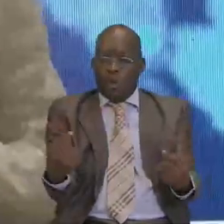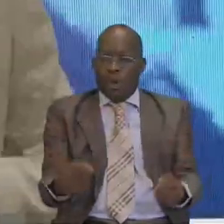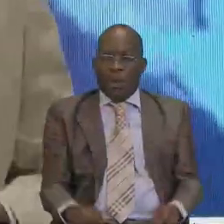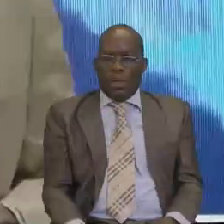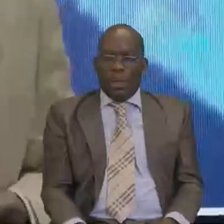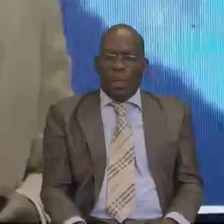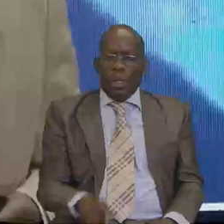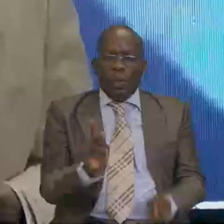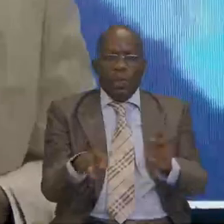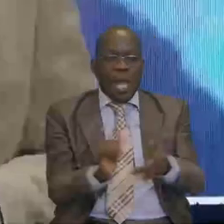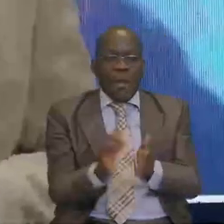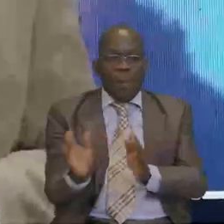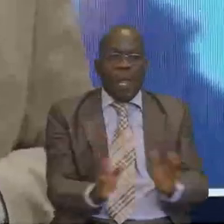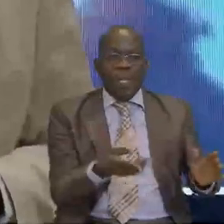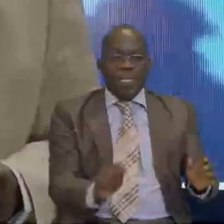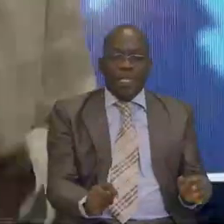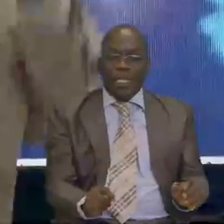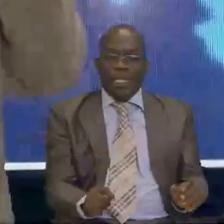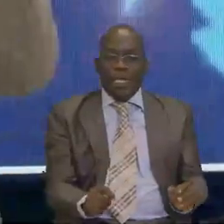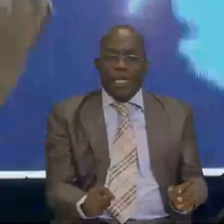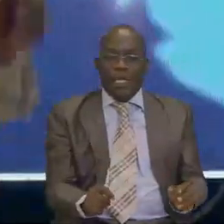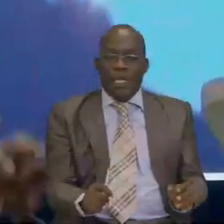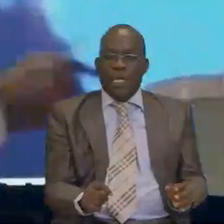Et l'organisateur regarde autour